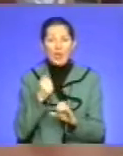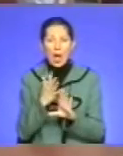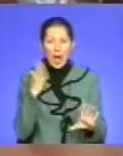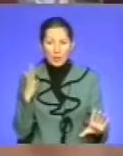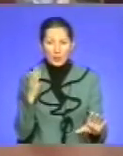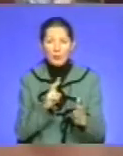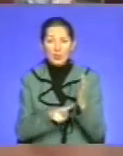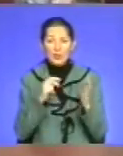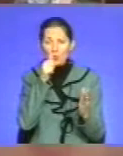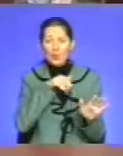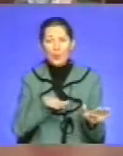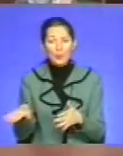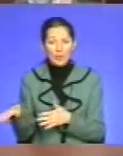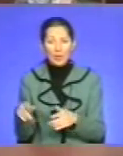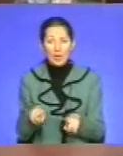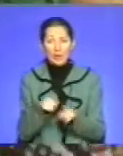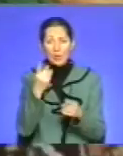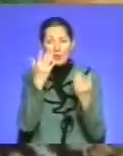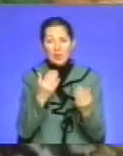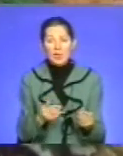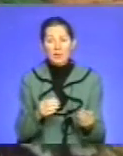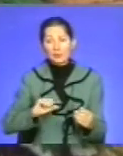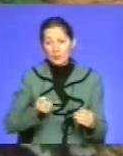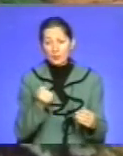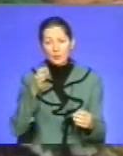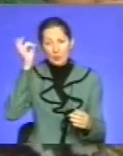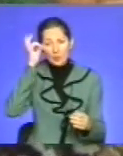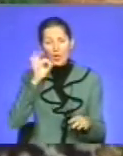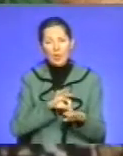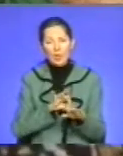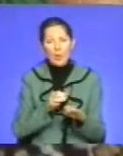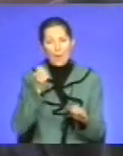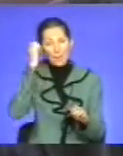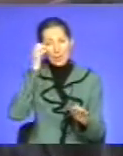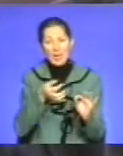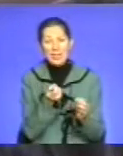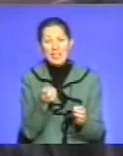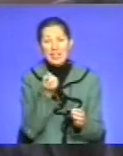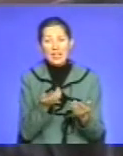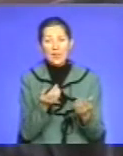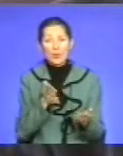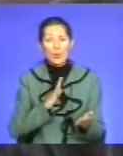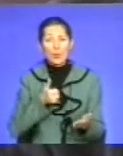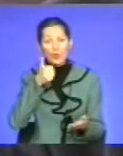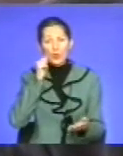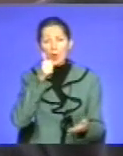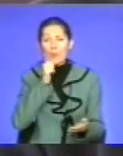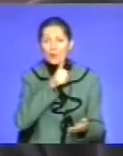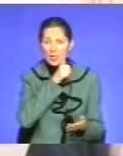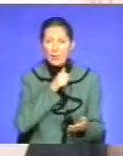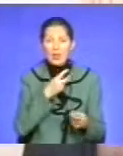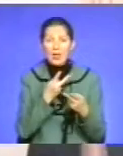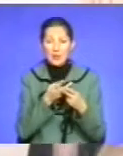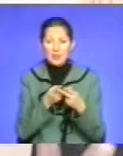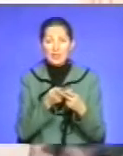один день, традиційно друзі по долі згадують наболіле. Пам'ятають деталі, ніби це було вчора. Підпілля, в'язниця, переселення. Він